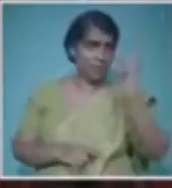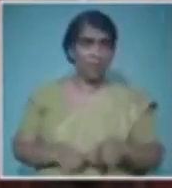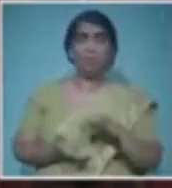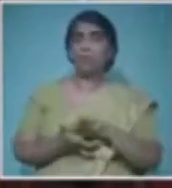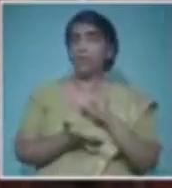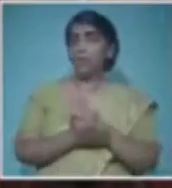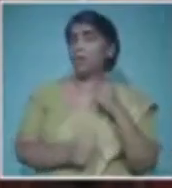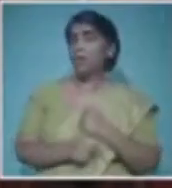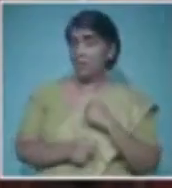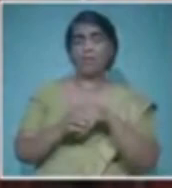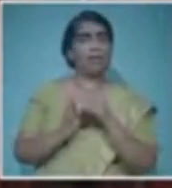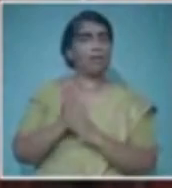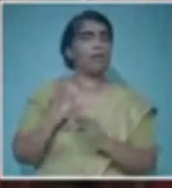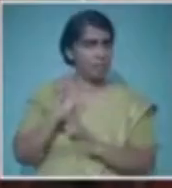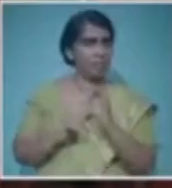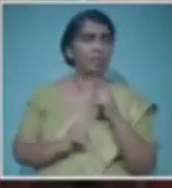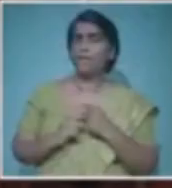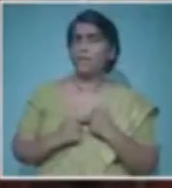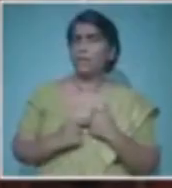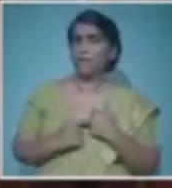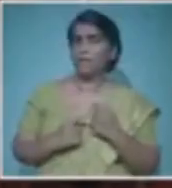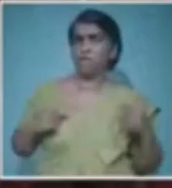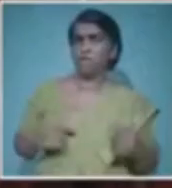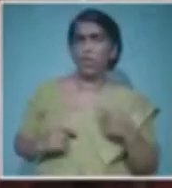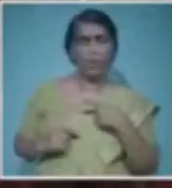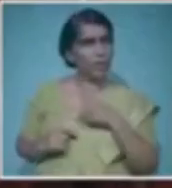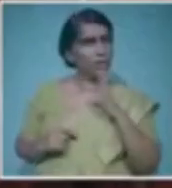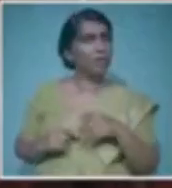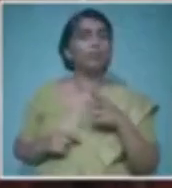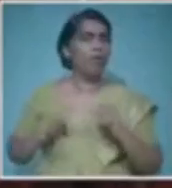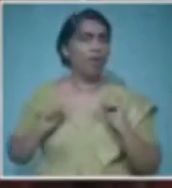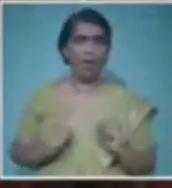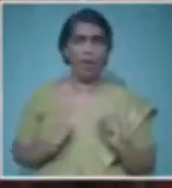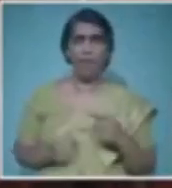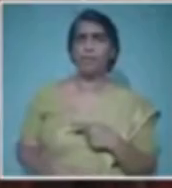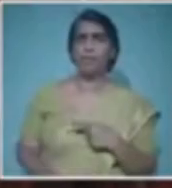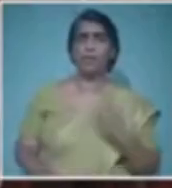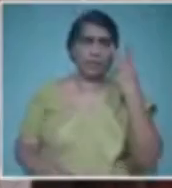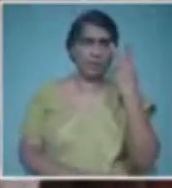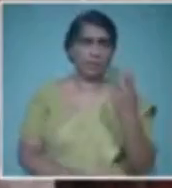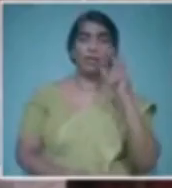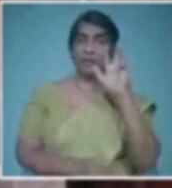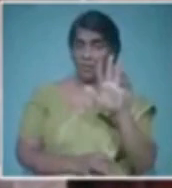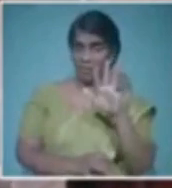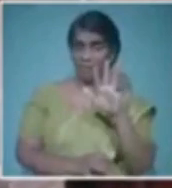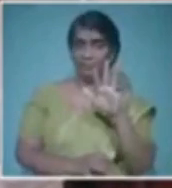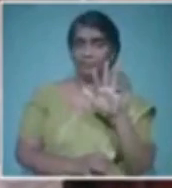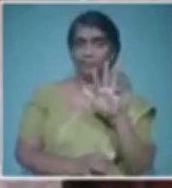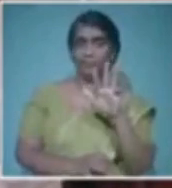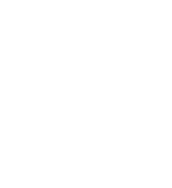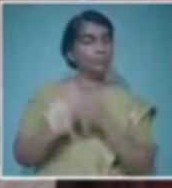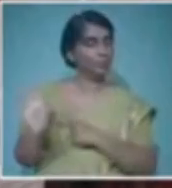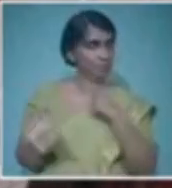அதற்கு எதிராக இருக்கிறார்கள் என்றால், எப்படி ஒரு இலங்கையில் 2009 நடைபெற்ற இனப்படுகொலையை எல்லா